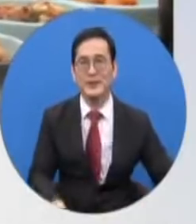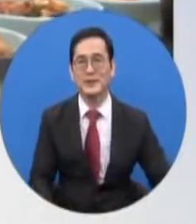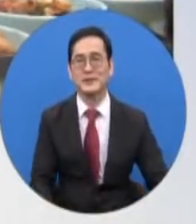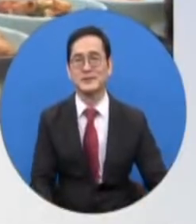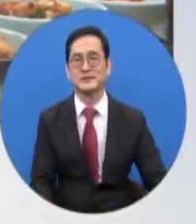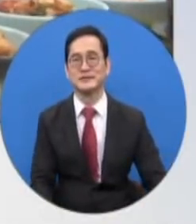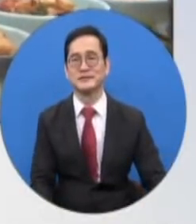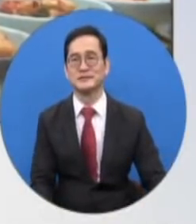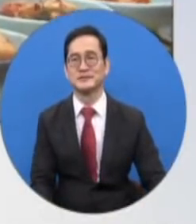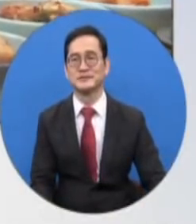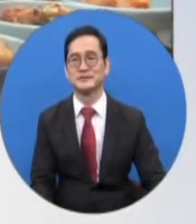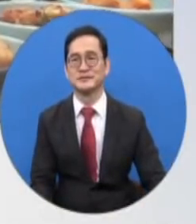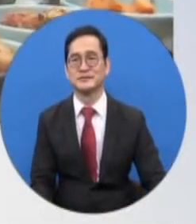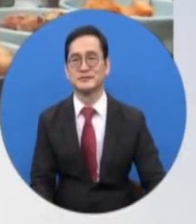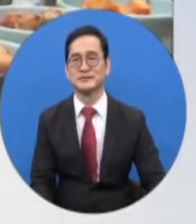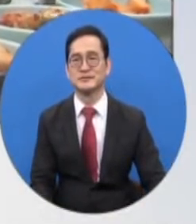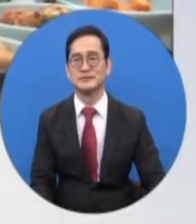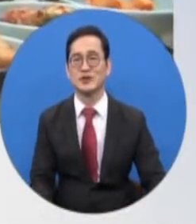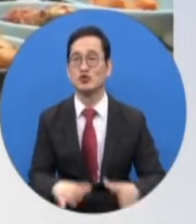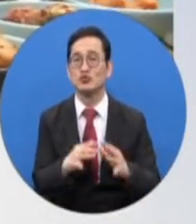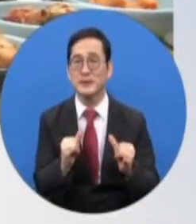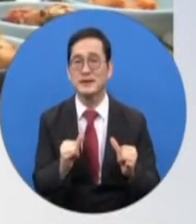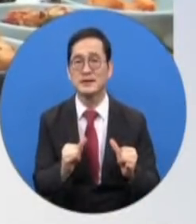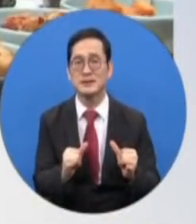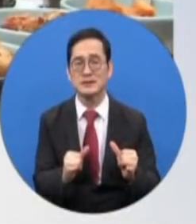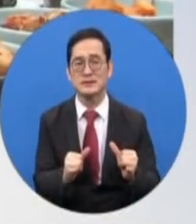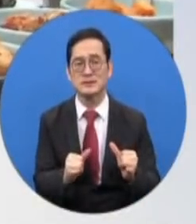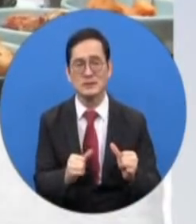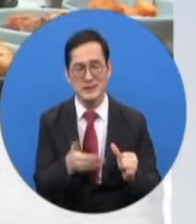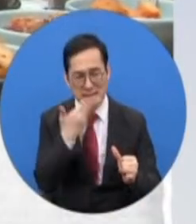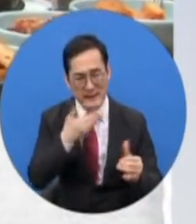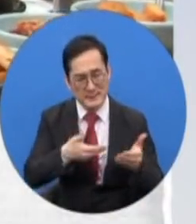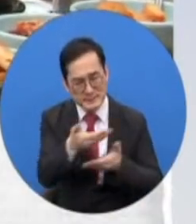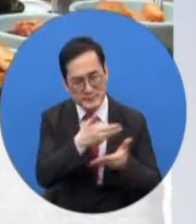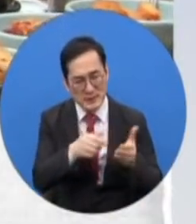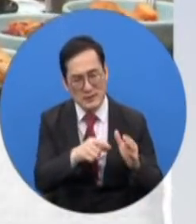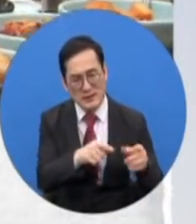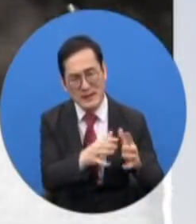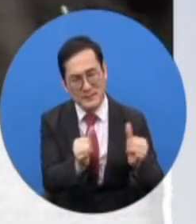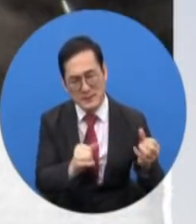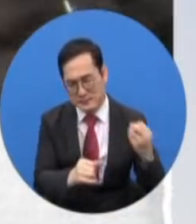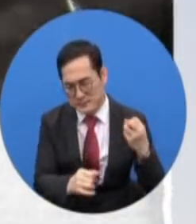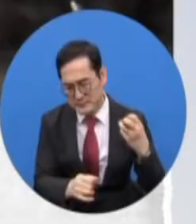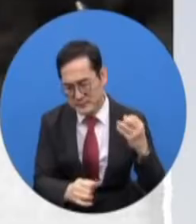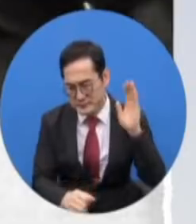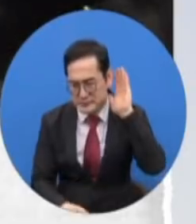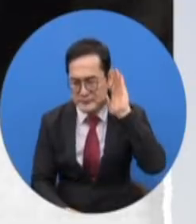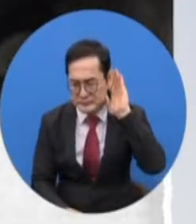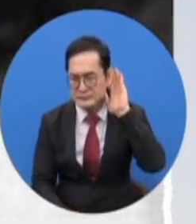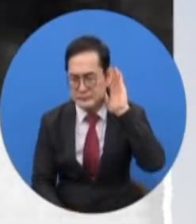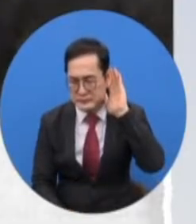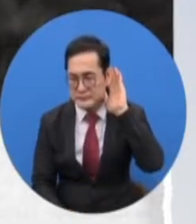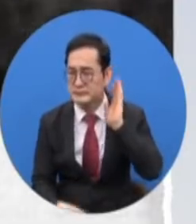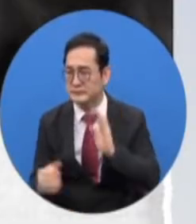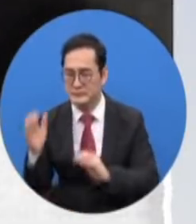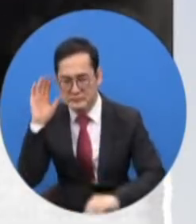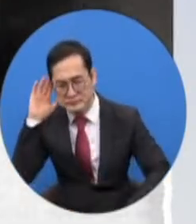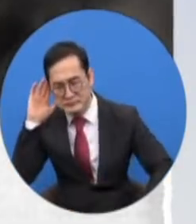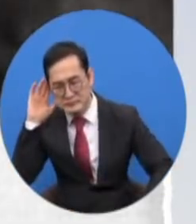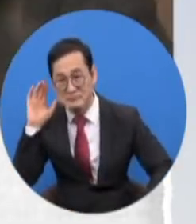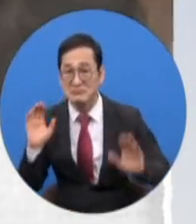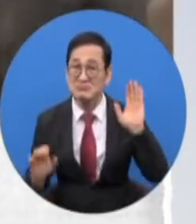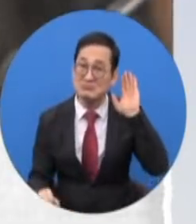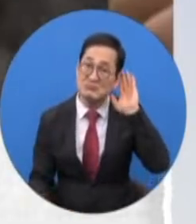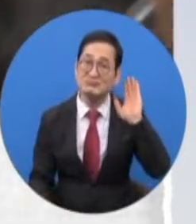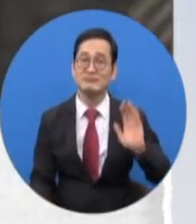하면서 국민들로부터 애환을 듣고 위로의 말을 전할 뿐만 아니라 각종 현안에 대한 의논들이